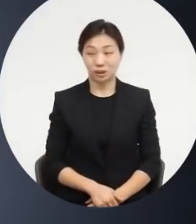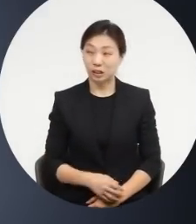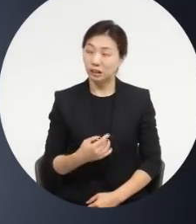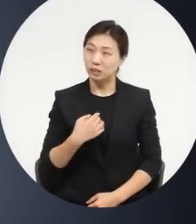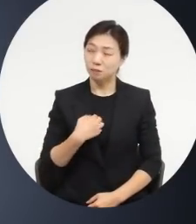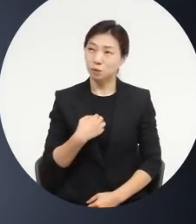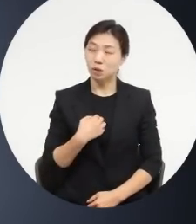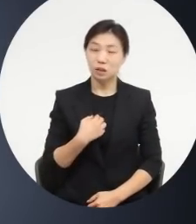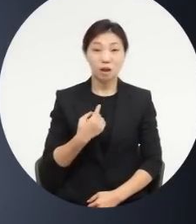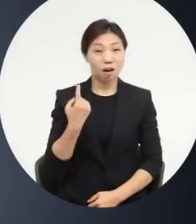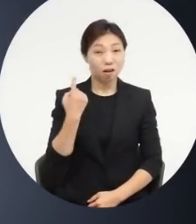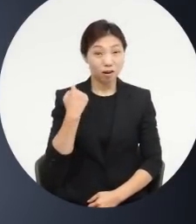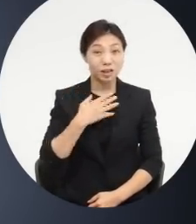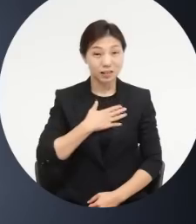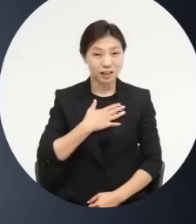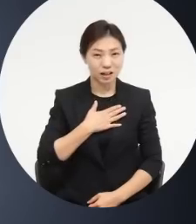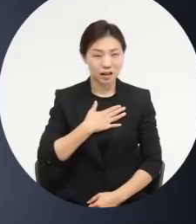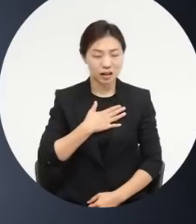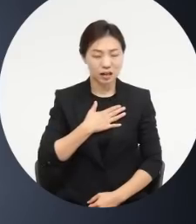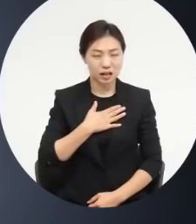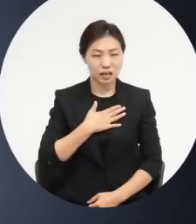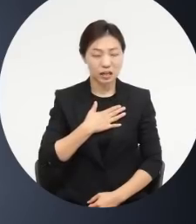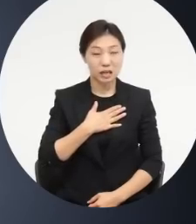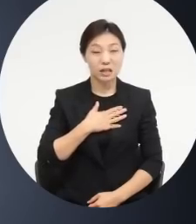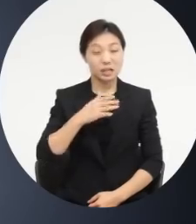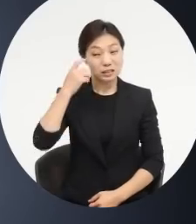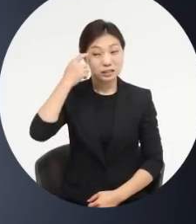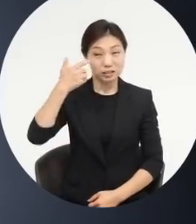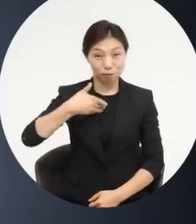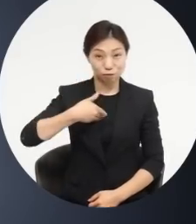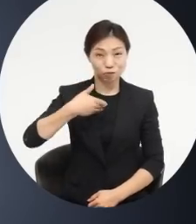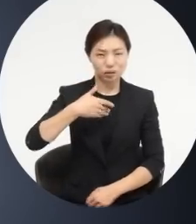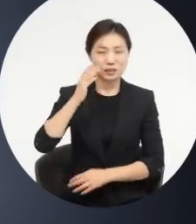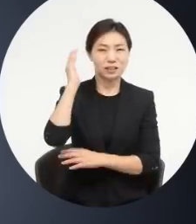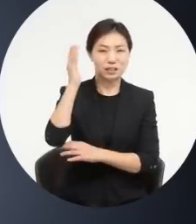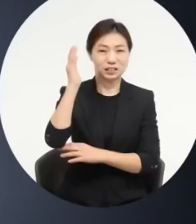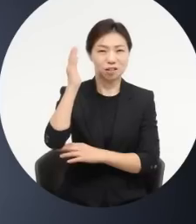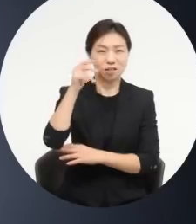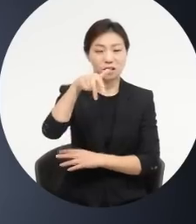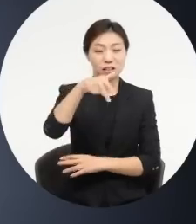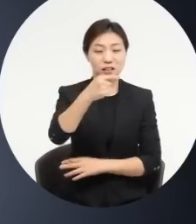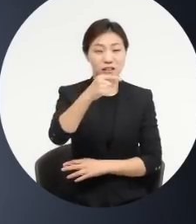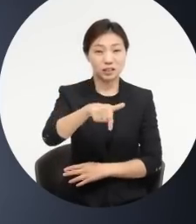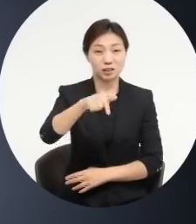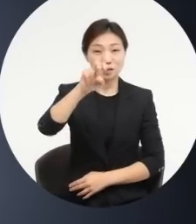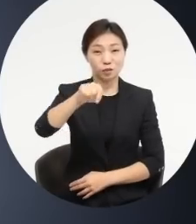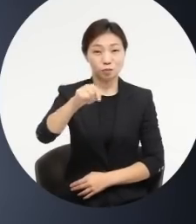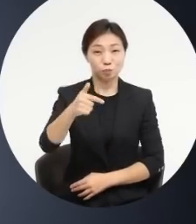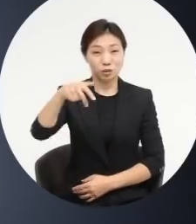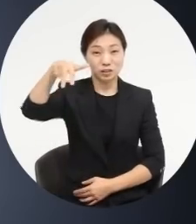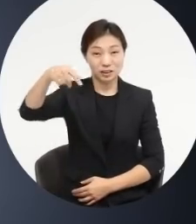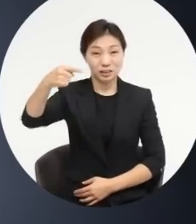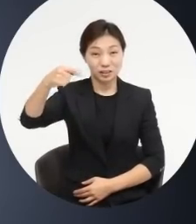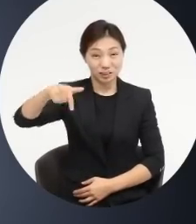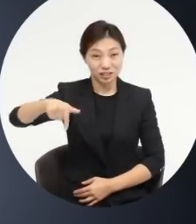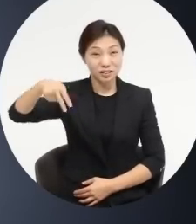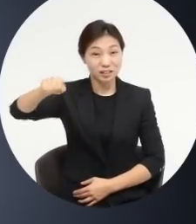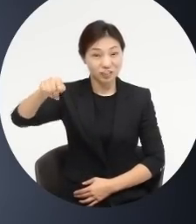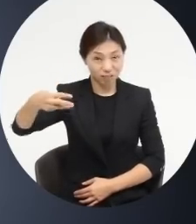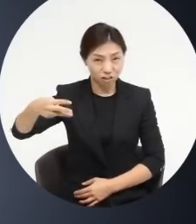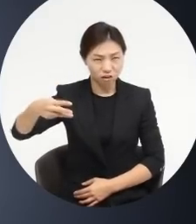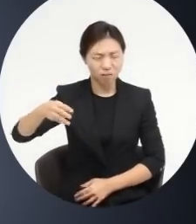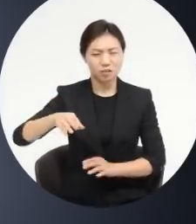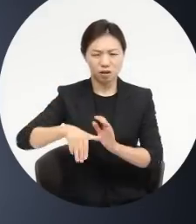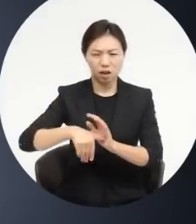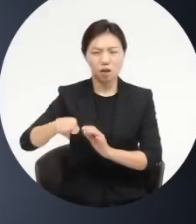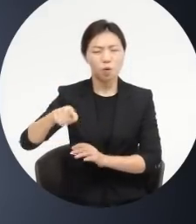어제죠, 금요일이죠. 어제 즉문즉설에서 질문하신 분은 지금 질문자처럼 외모에